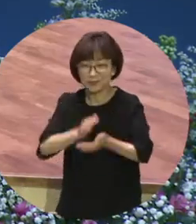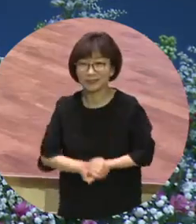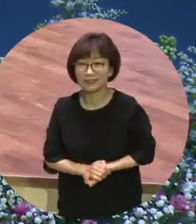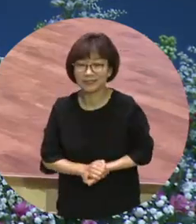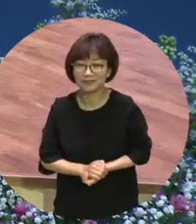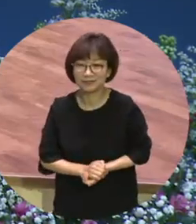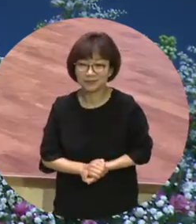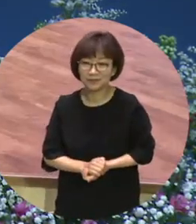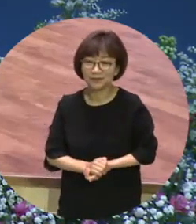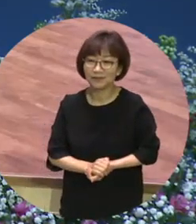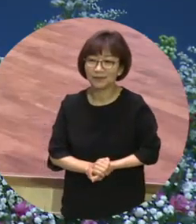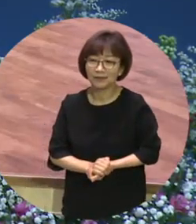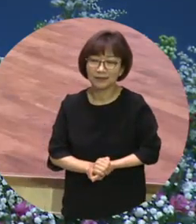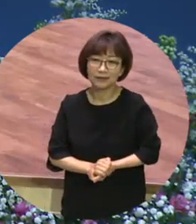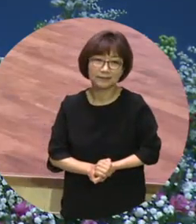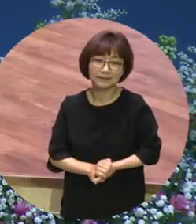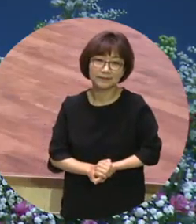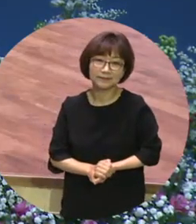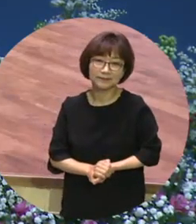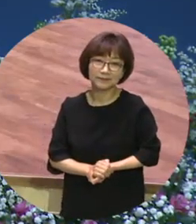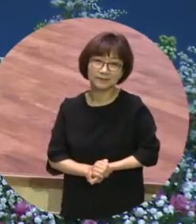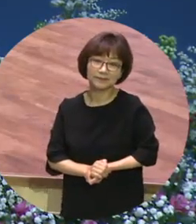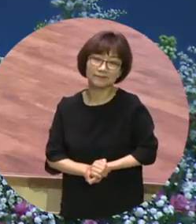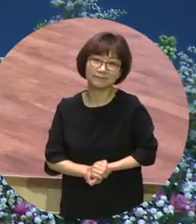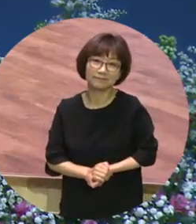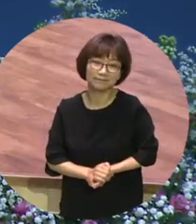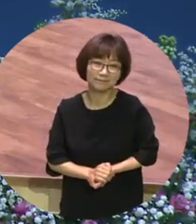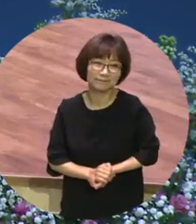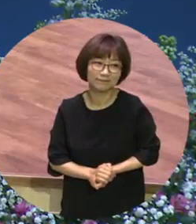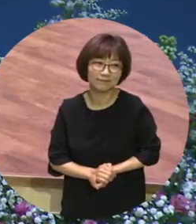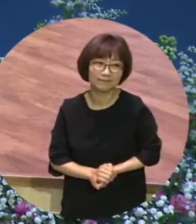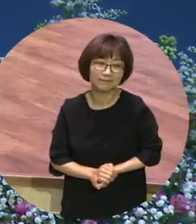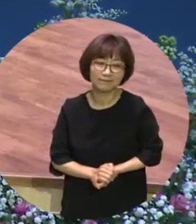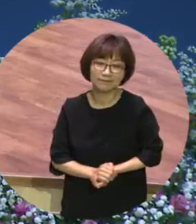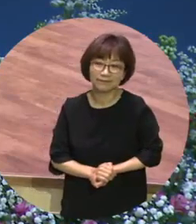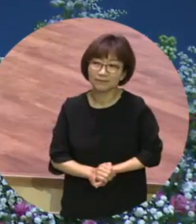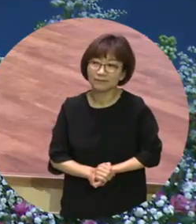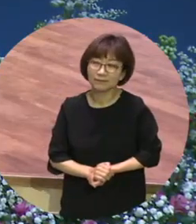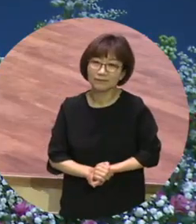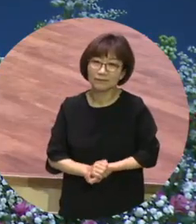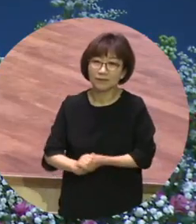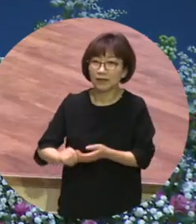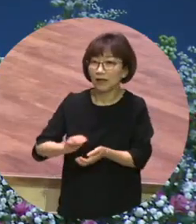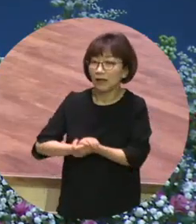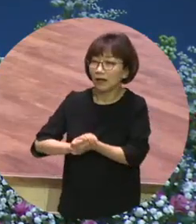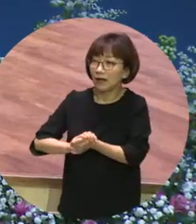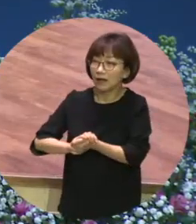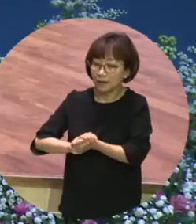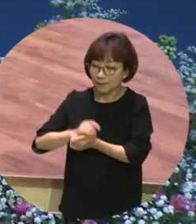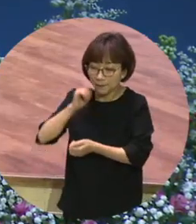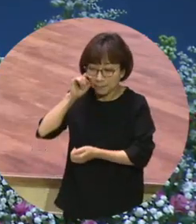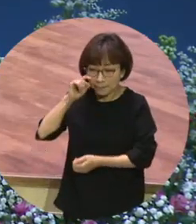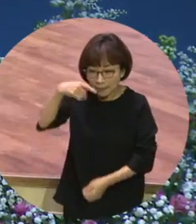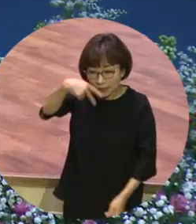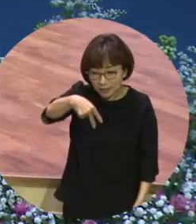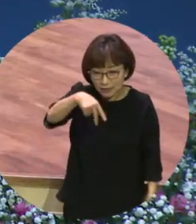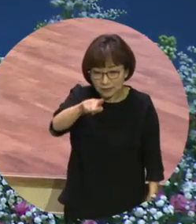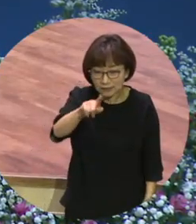하나님의 임재의 상징인 하나님과의 영적 상태를 잘 나타내주는 성전